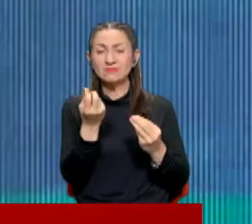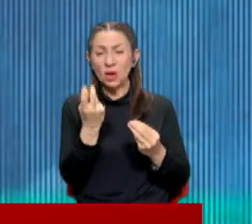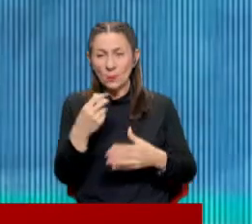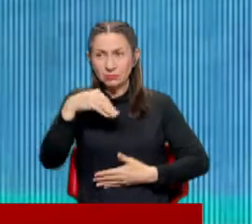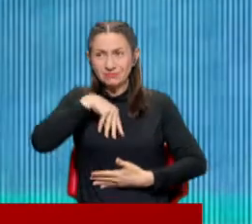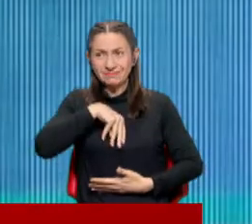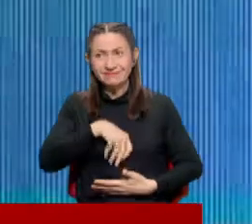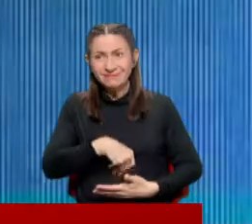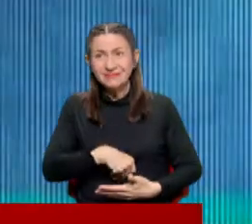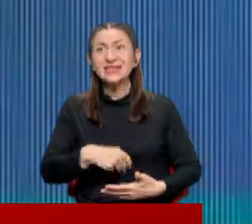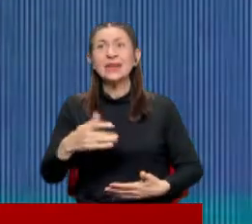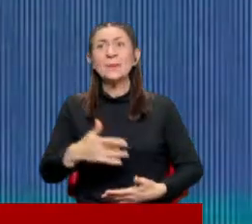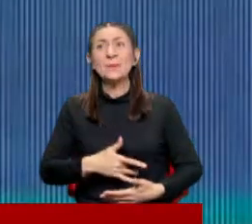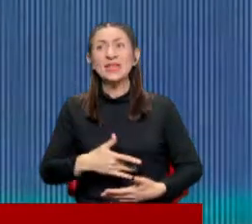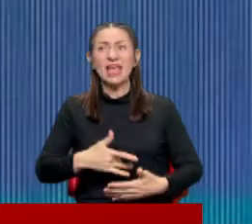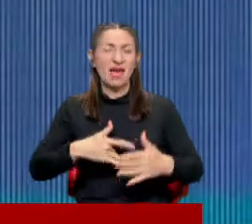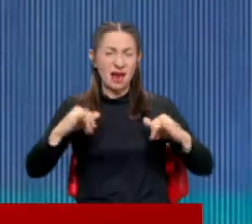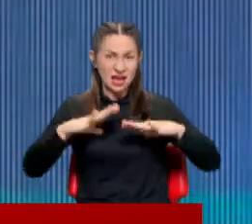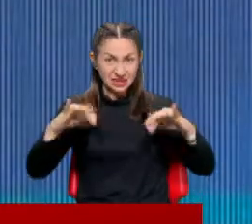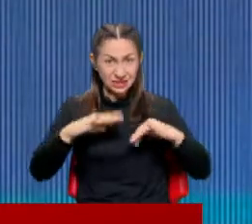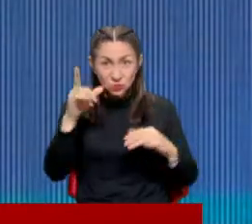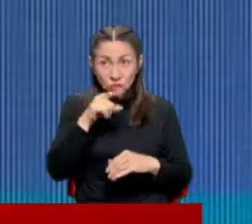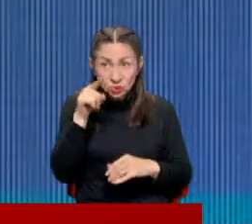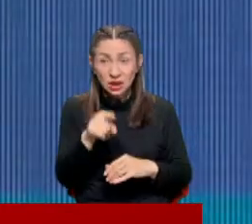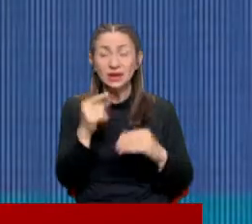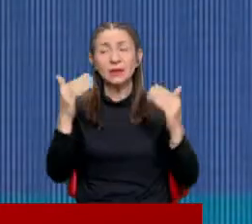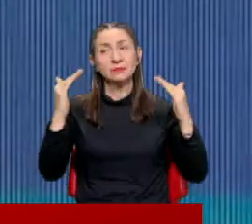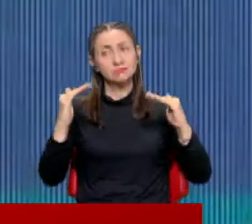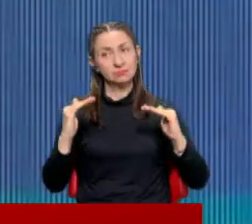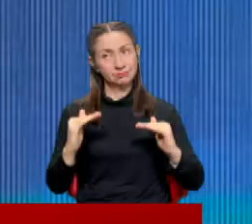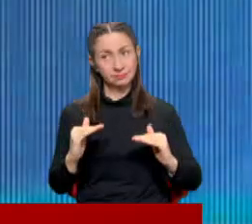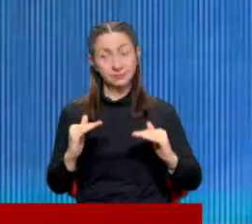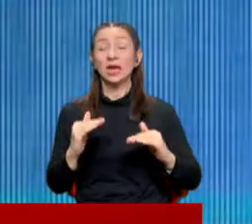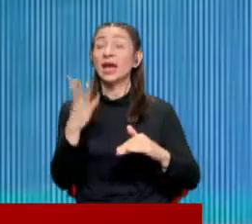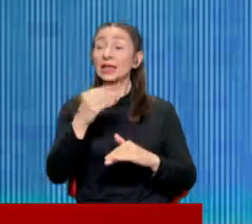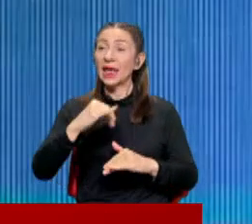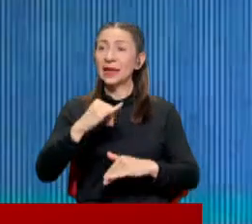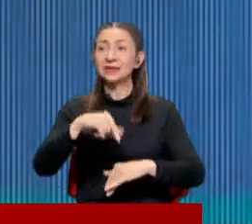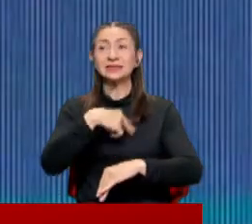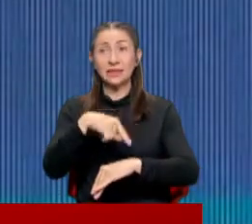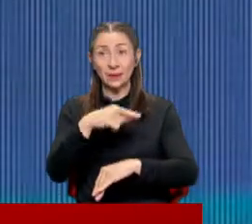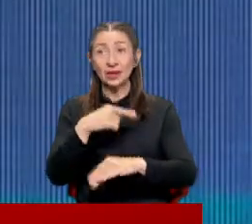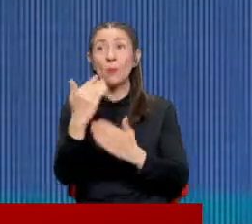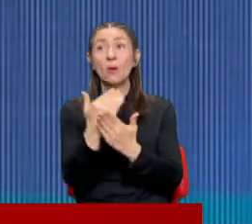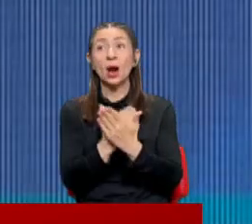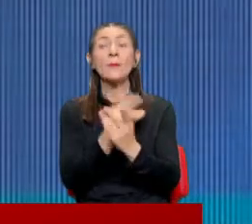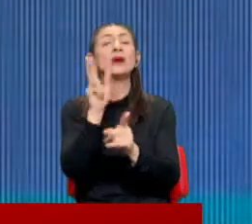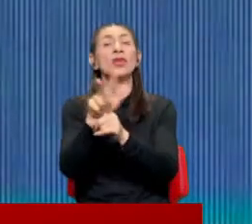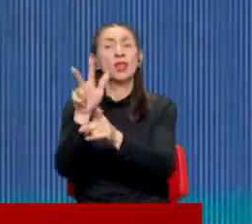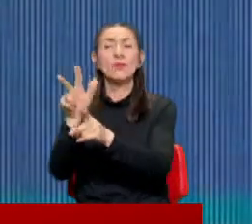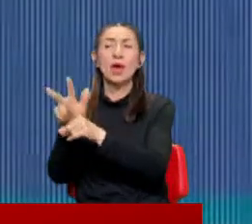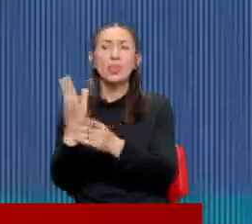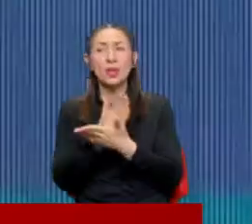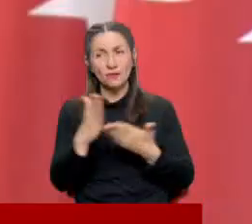enfeksiyöz gastroenteritin etkisi azalmış durumda. En yakın zamanda programlarına